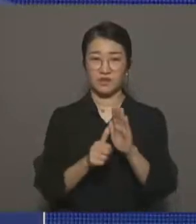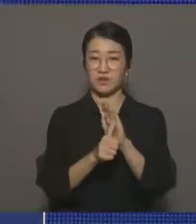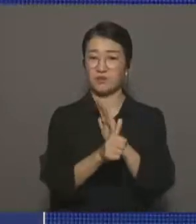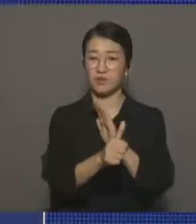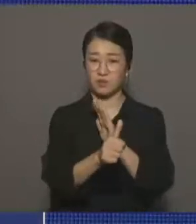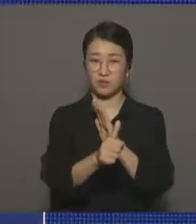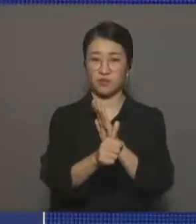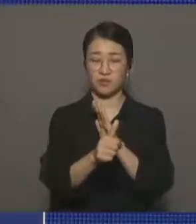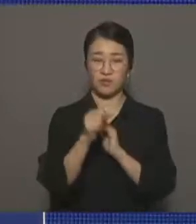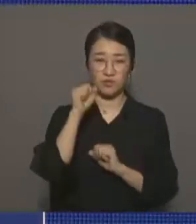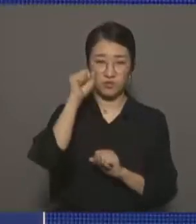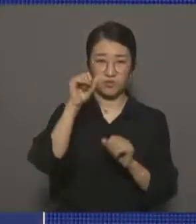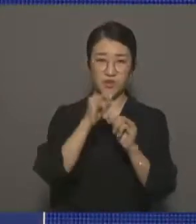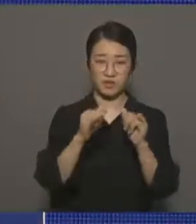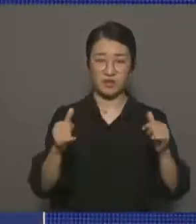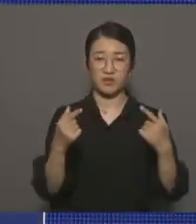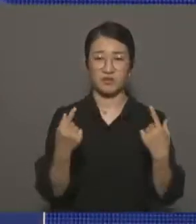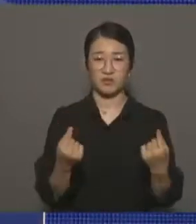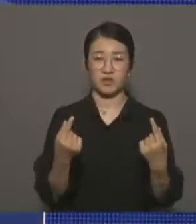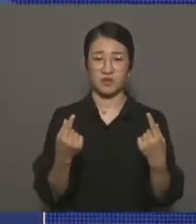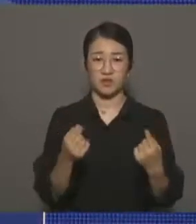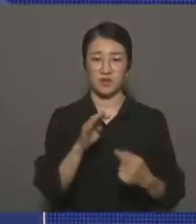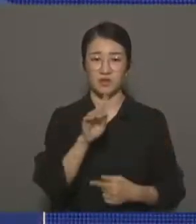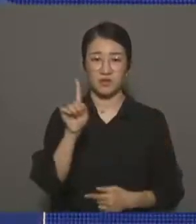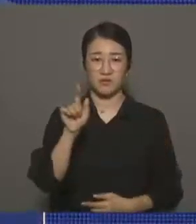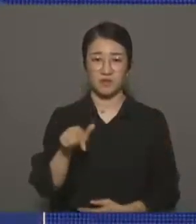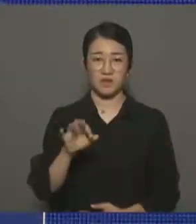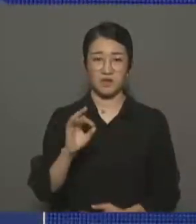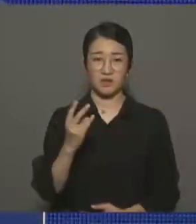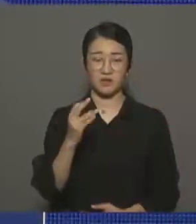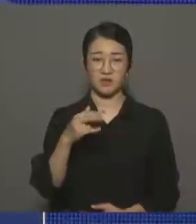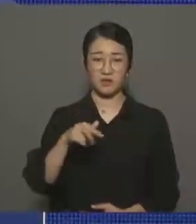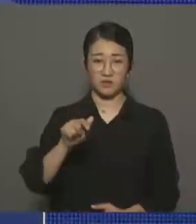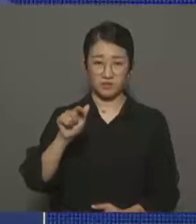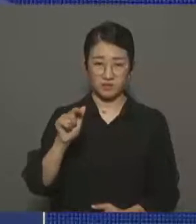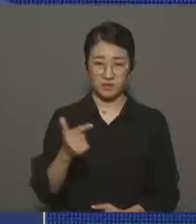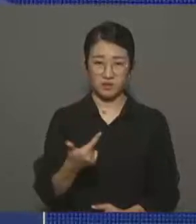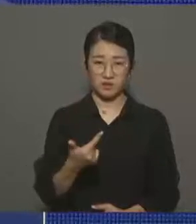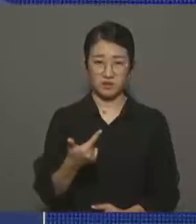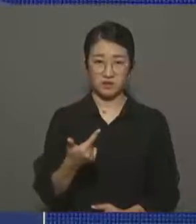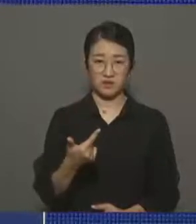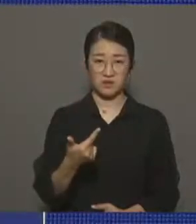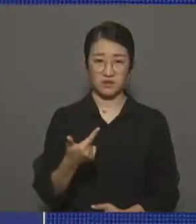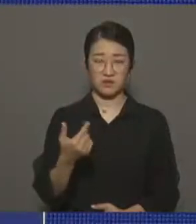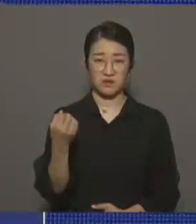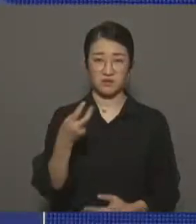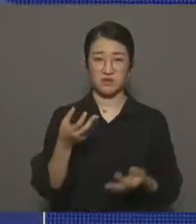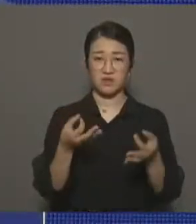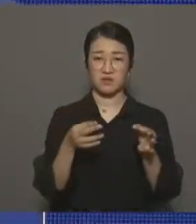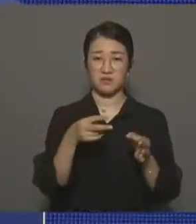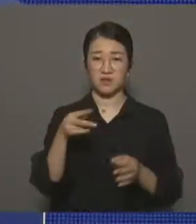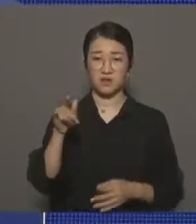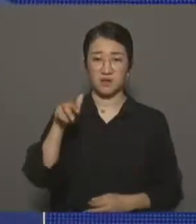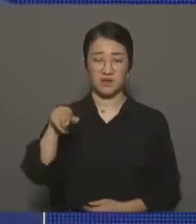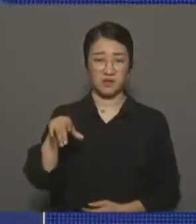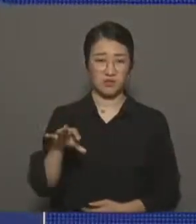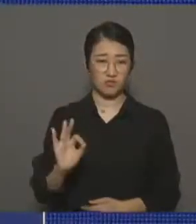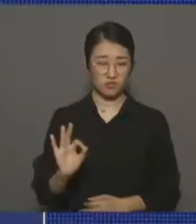합니다. 박용진 당대표는 선당우사의 노선, 김대중의 정신을 그대로